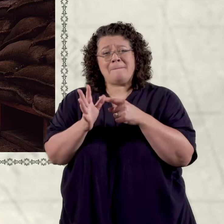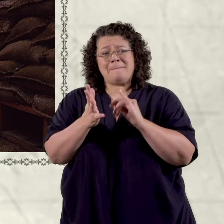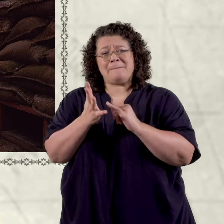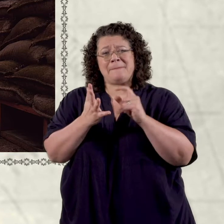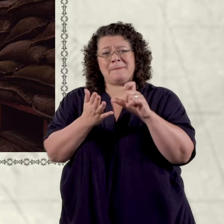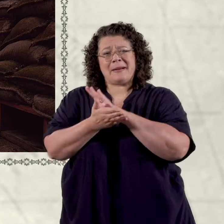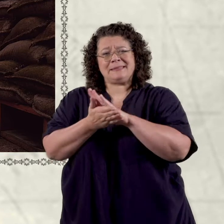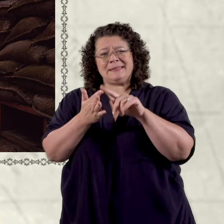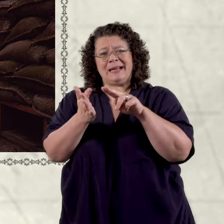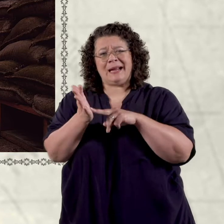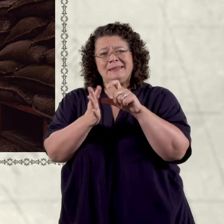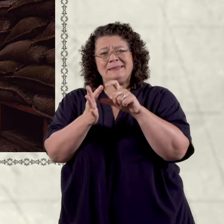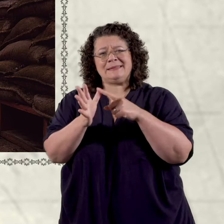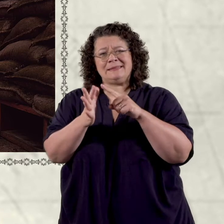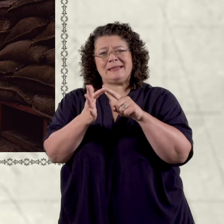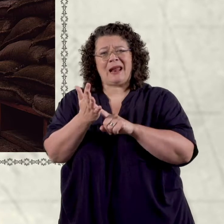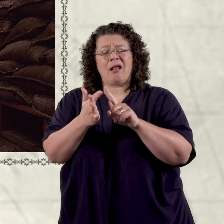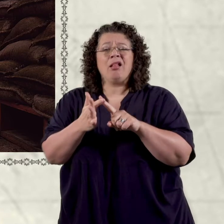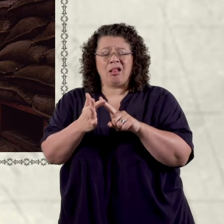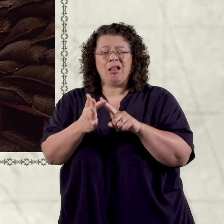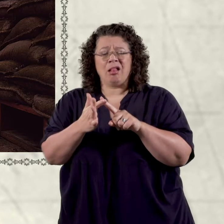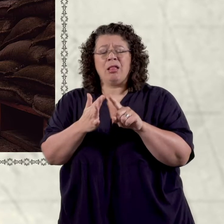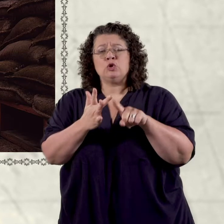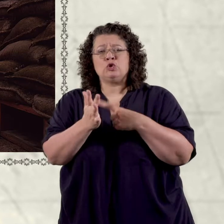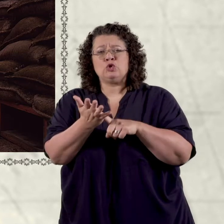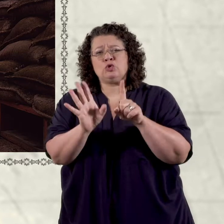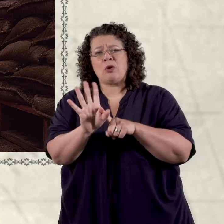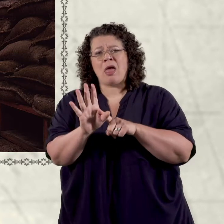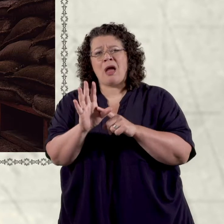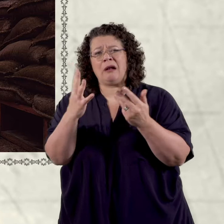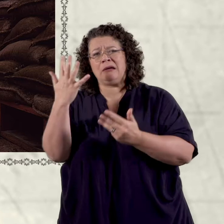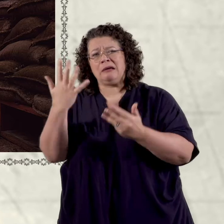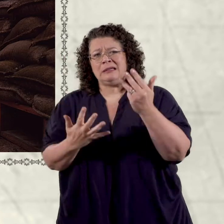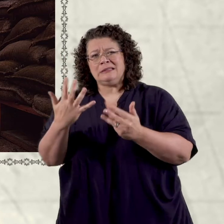Brwydr Passchendaele, Gorffennaf 1917.